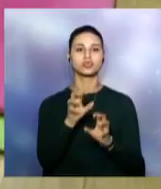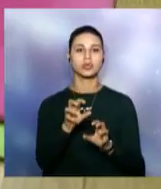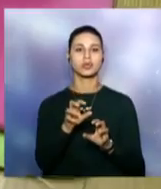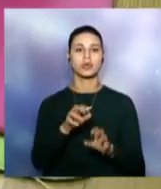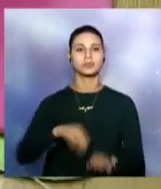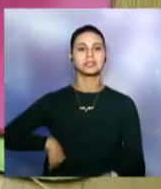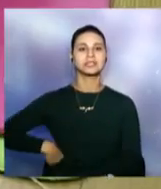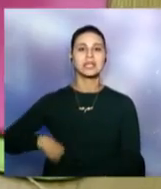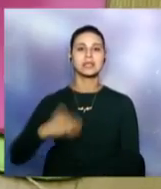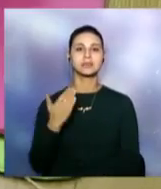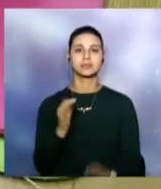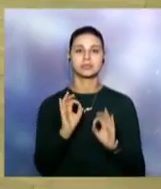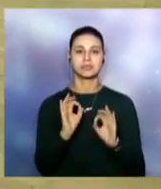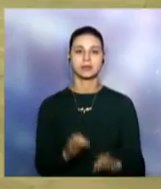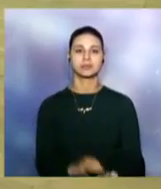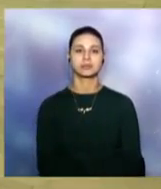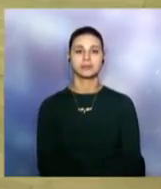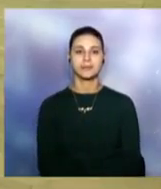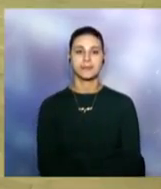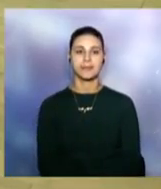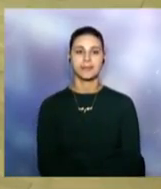მიდამო სტაბილურობას.